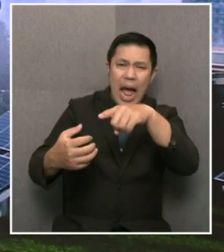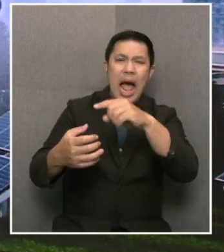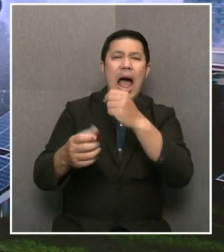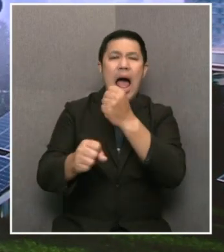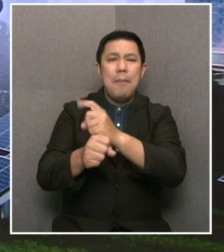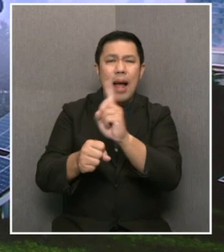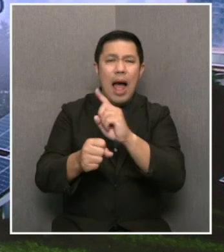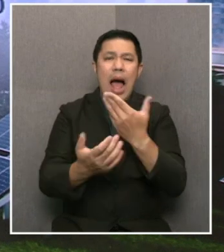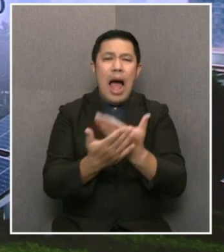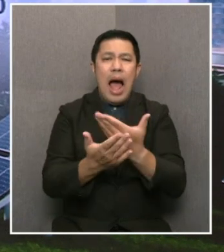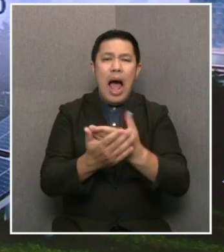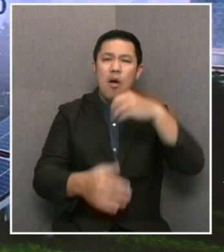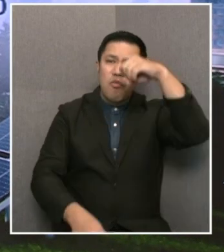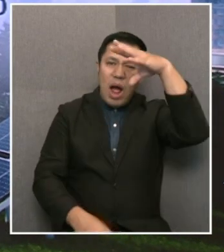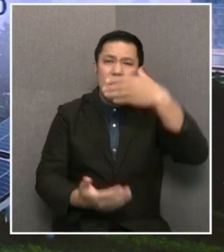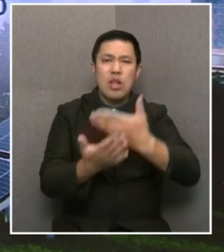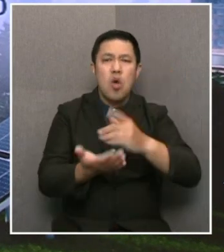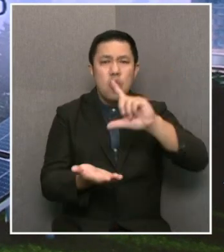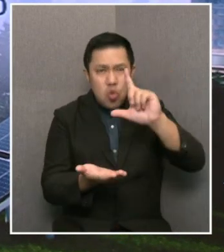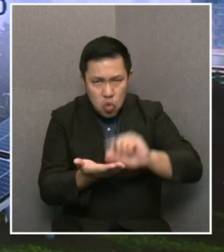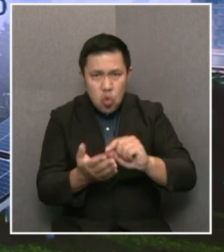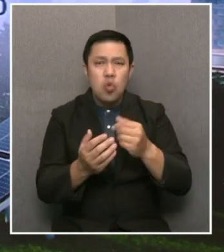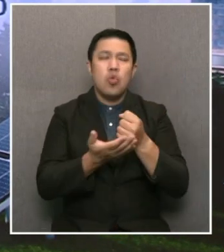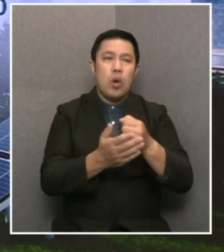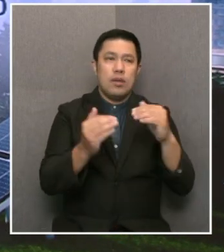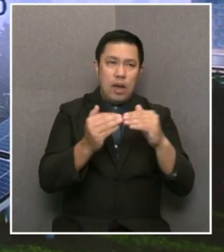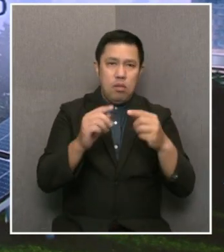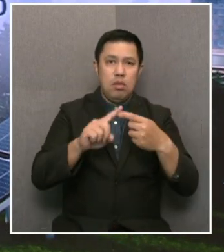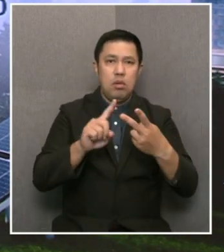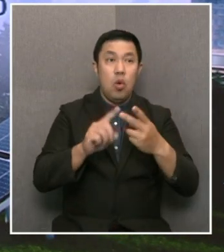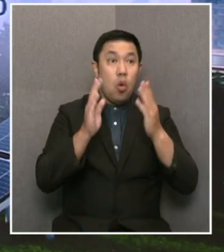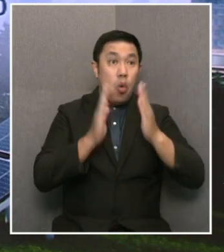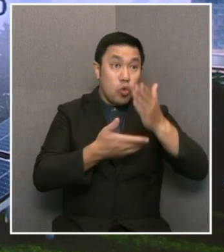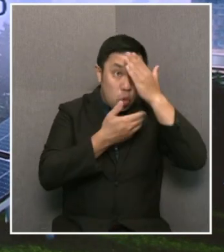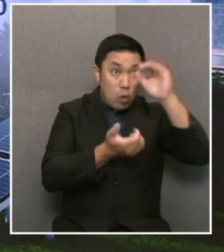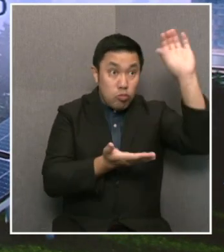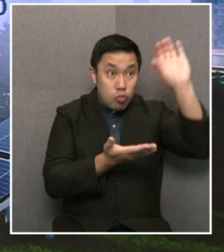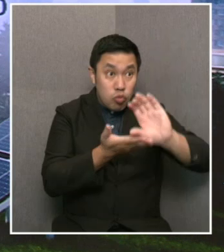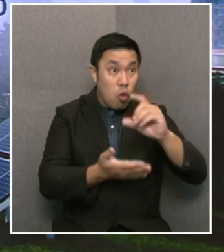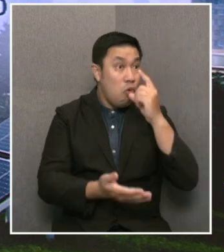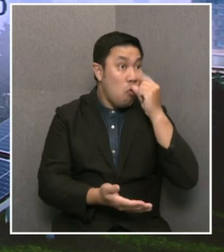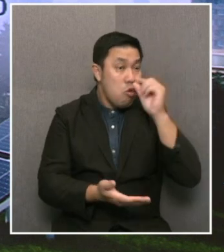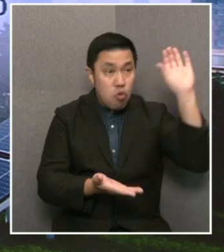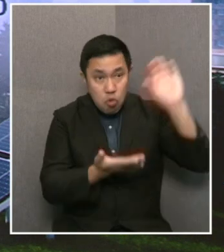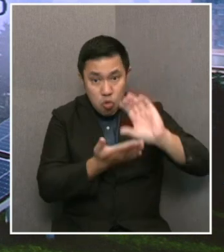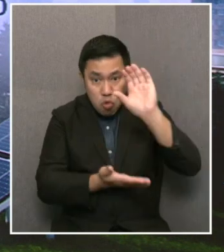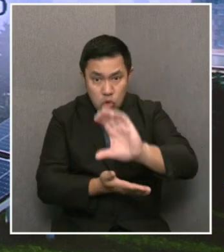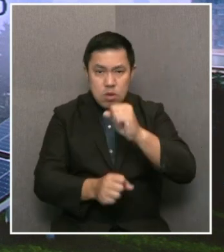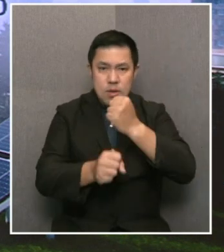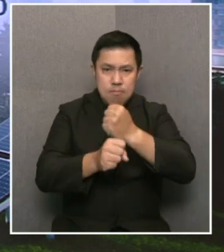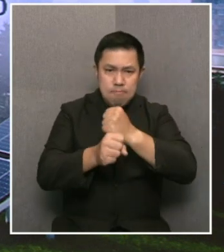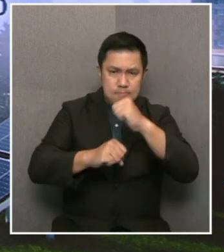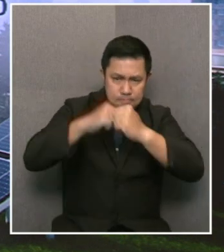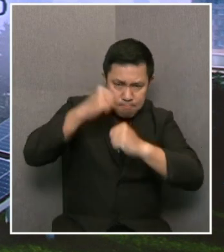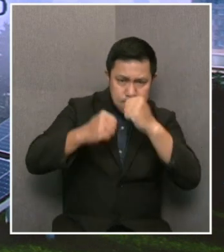จะได้ใช้ราคาพลังงานอย่างเป็นธรรมแล้วยังมีส่วนของการที่จะดึงดูดนักลงทุนต่างชาติเข้ามาลงทุนสร้างฐานการผลิตในประเทศ